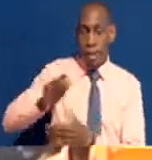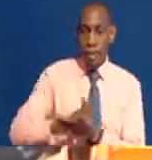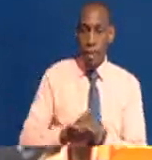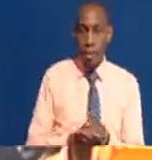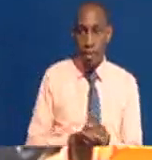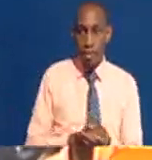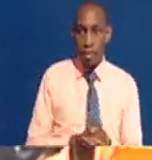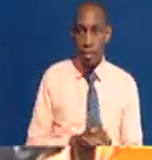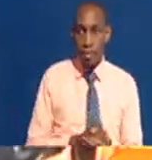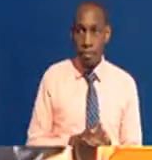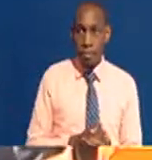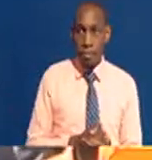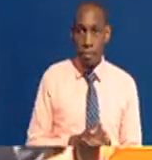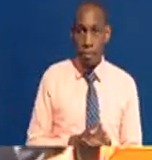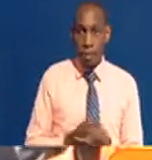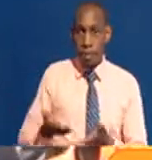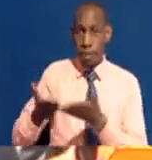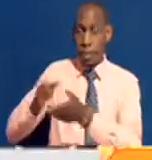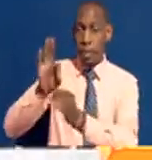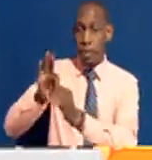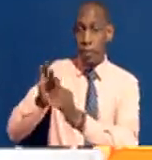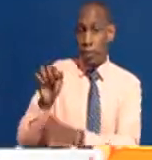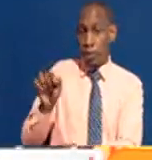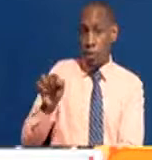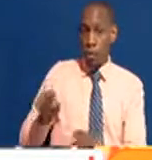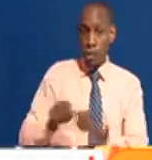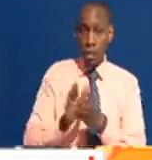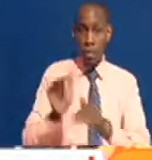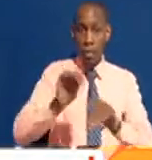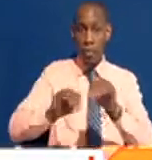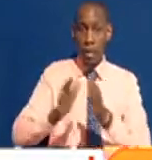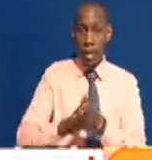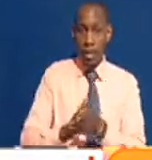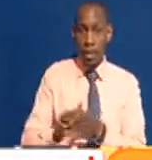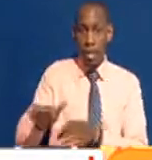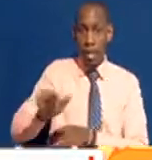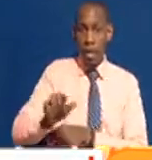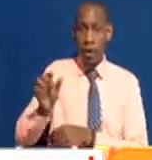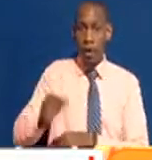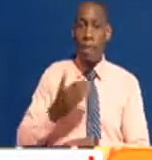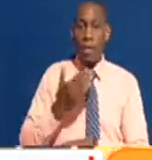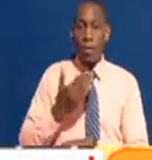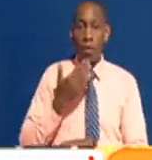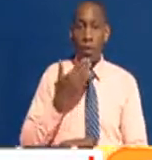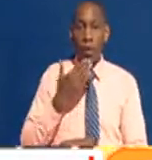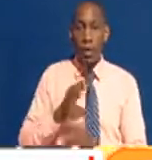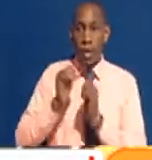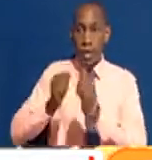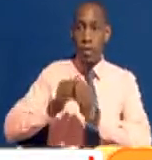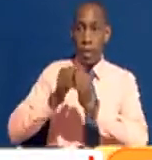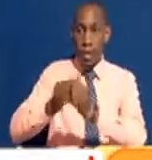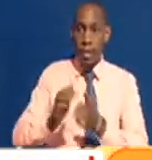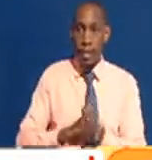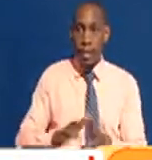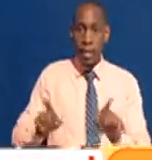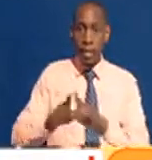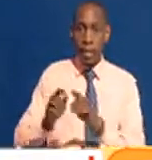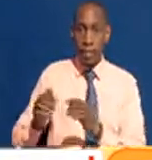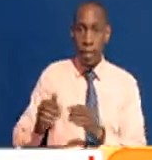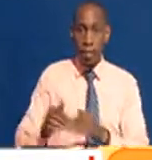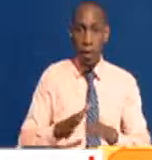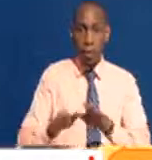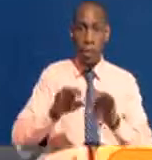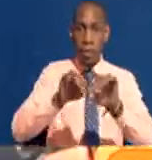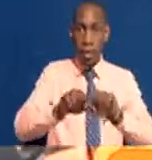Mabonga. Mwambu mkimpatia kura mtakuwa mmetuweka waluya pamoja. Hata nafasi yenye